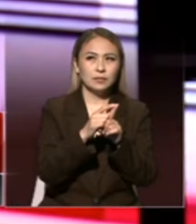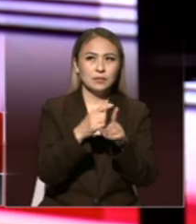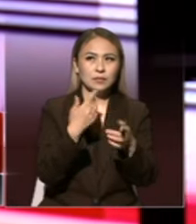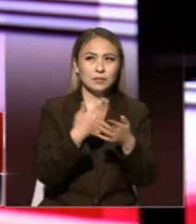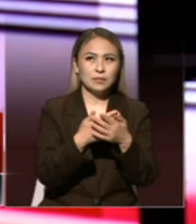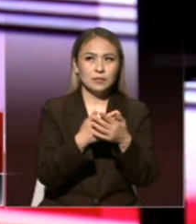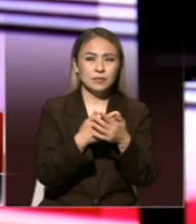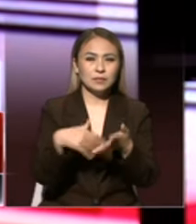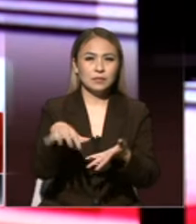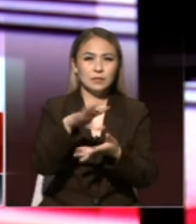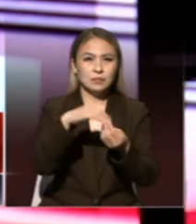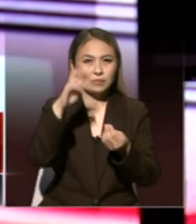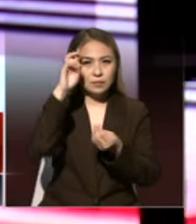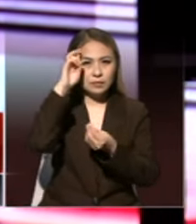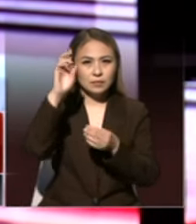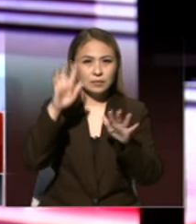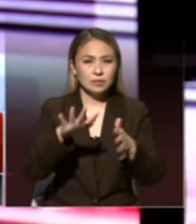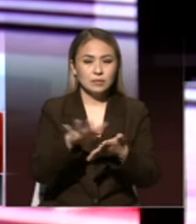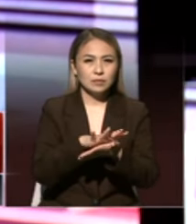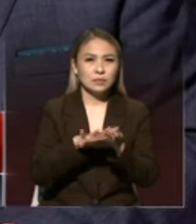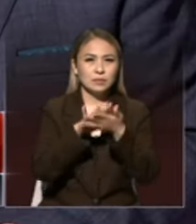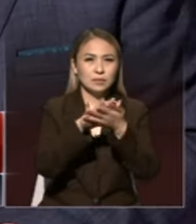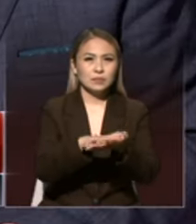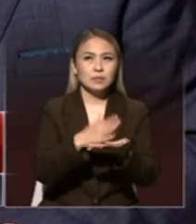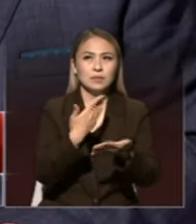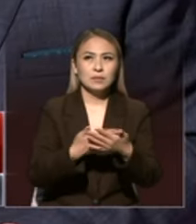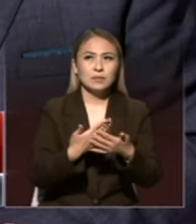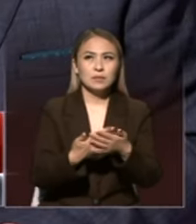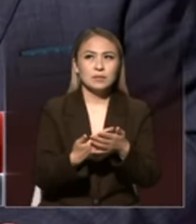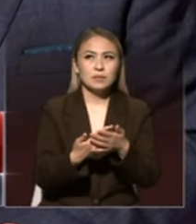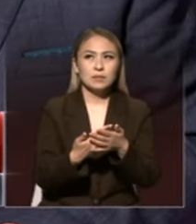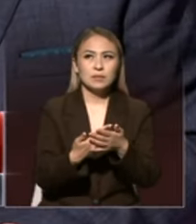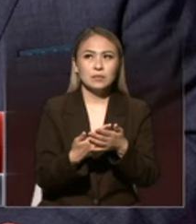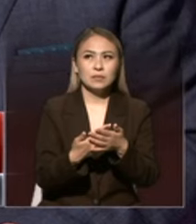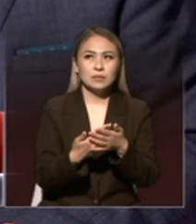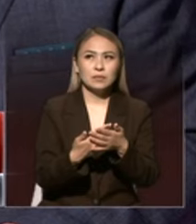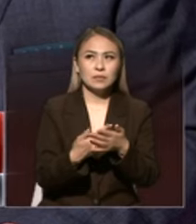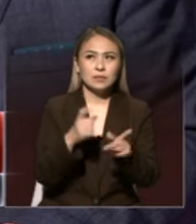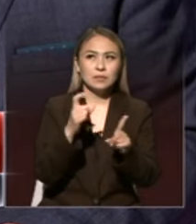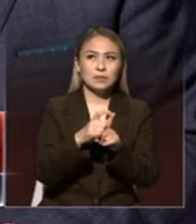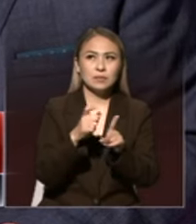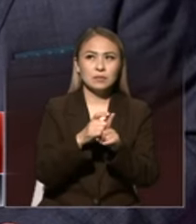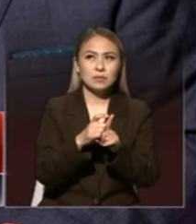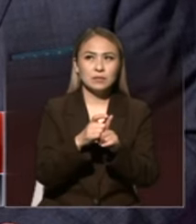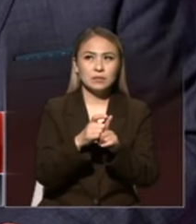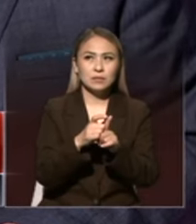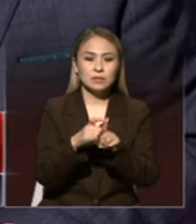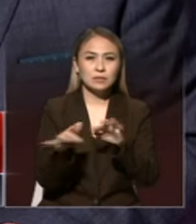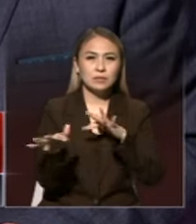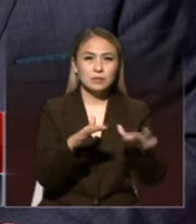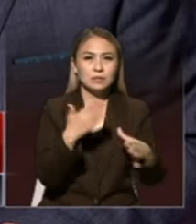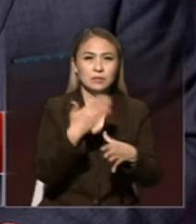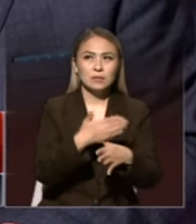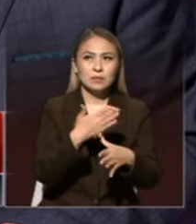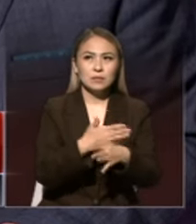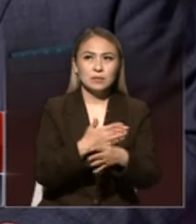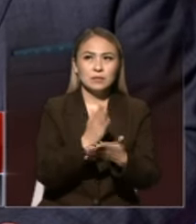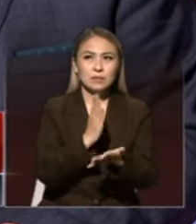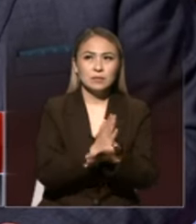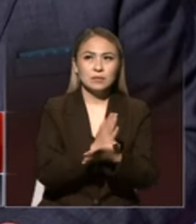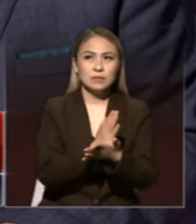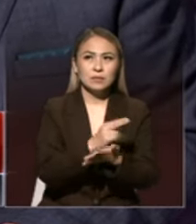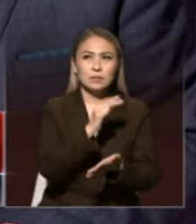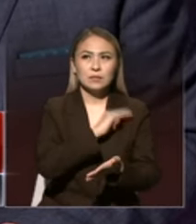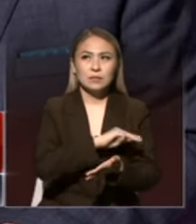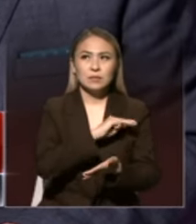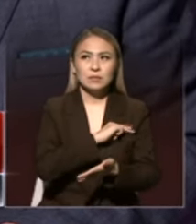бүкіл өкіметке өтініш жасап тұр ғой. Бізге жаңағы көп сөзден гөрі бізге сіз керек, тенат көмек жасаңыздар деп тұр. Мен